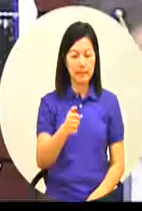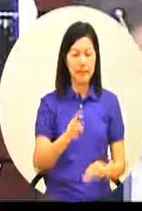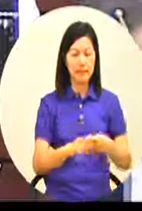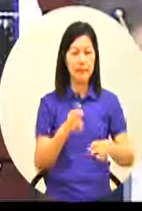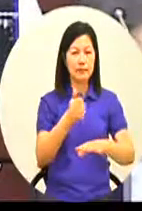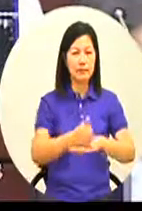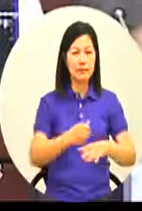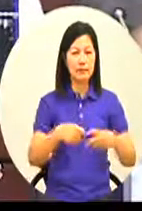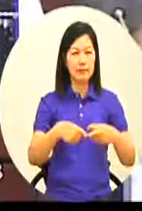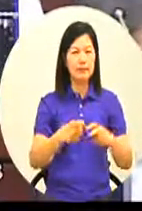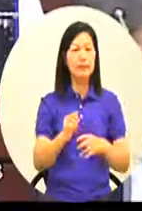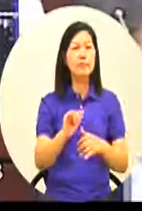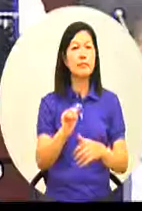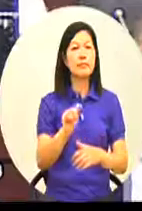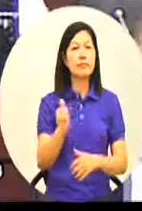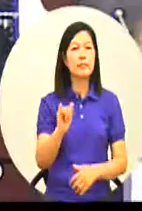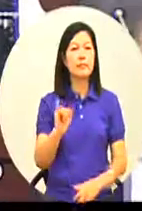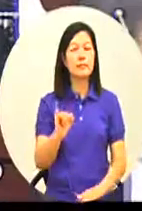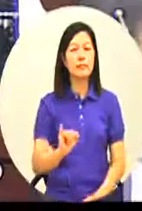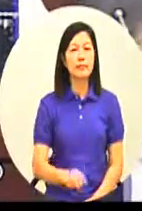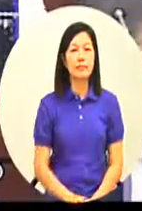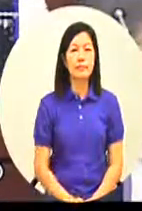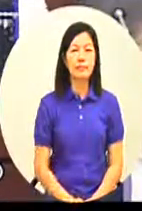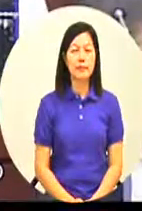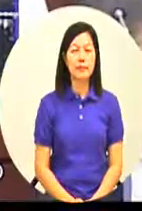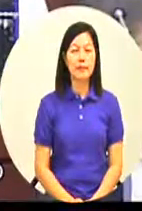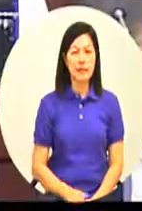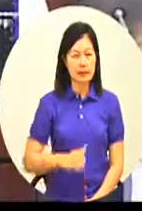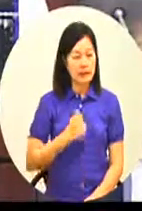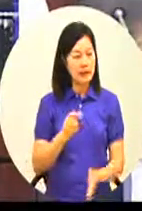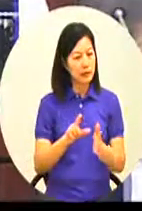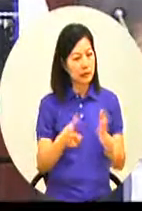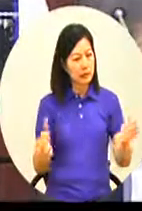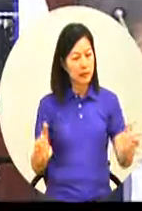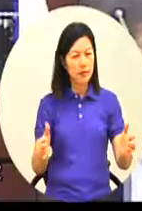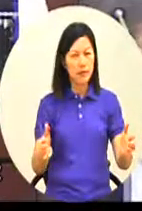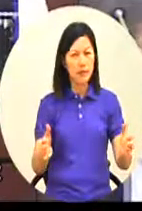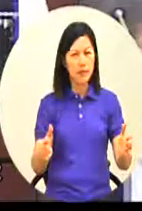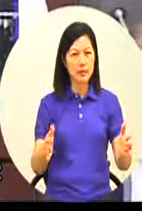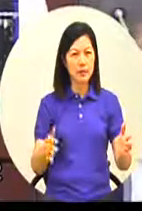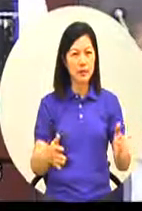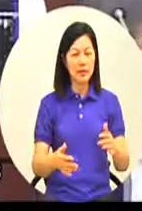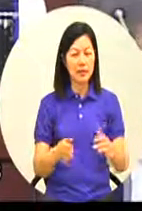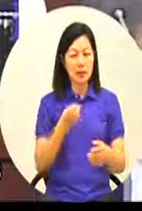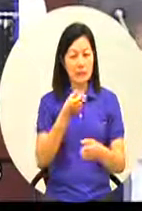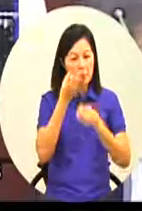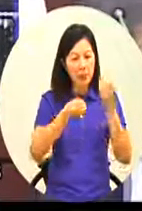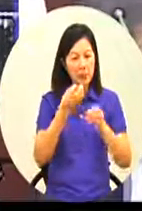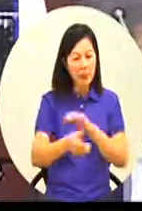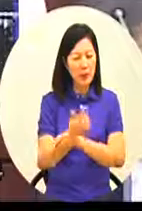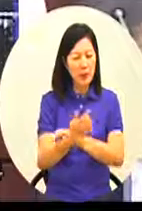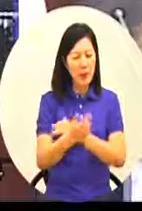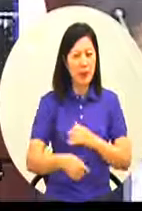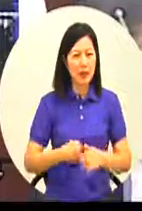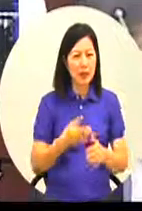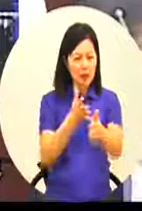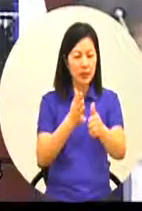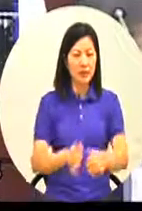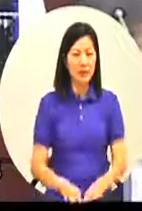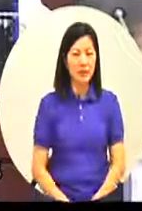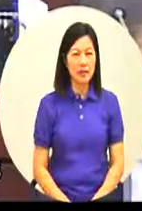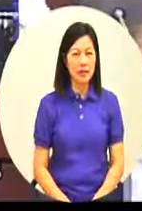李议员哈。其实哈，在这段时间哈， 要讲快一点呢，我要咨询你呢。 我是觉得李议